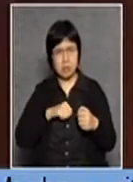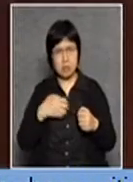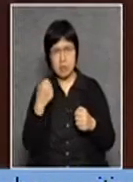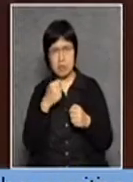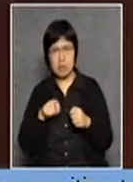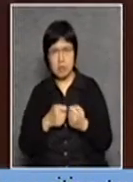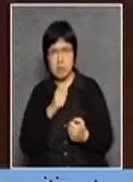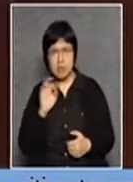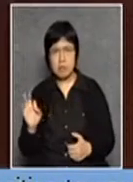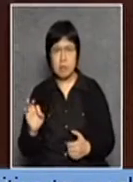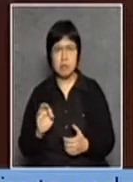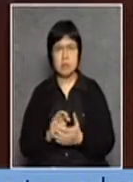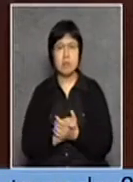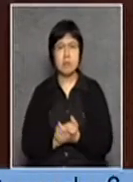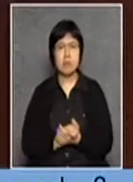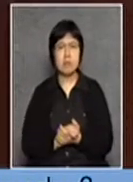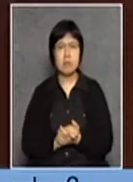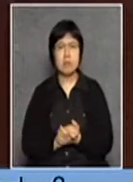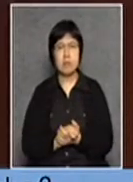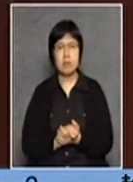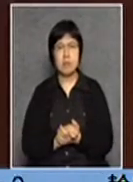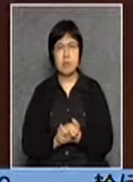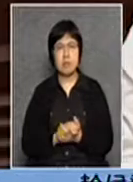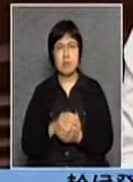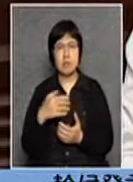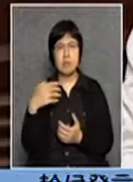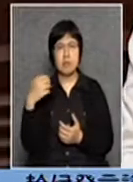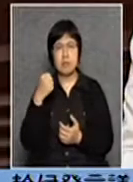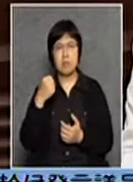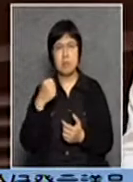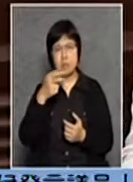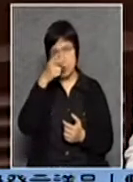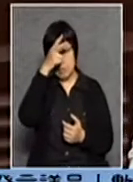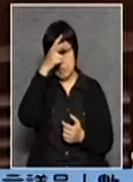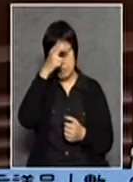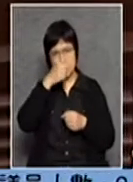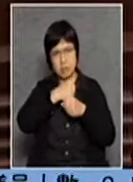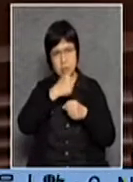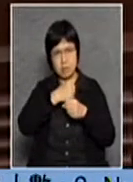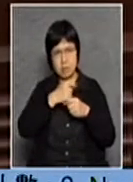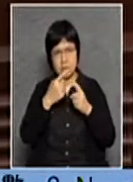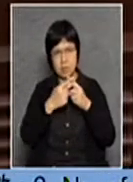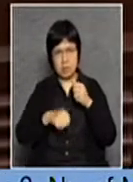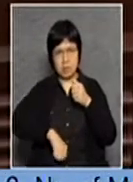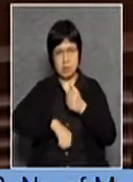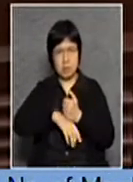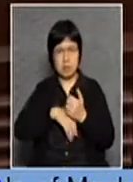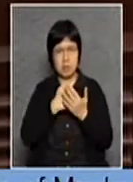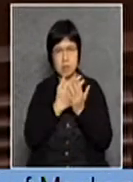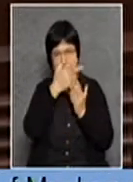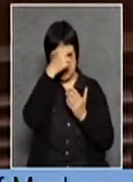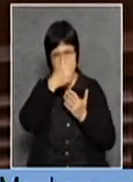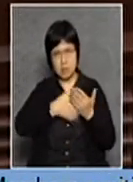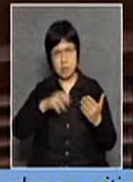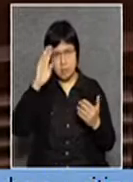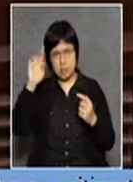長。 主席先生，政府施政以民為本，各項的政策措施均希望市民